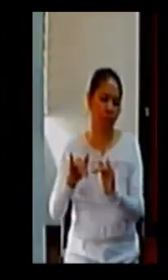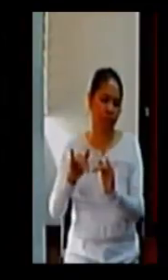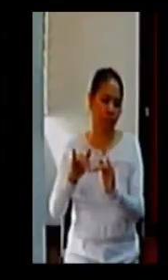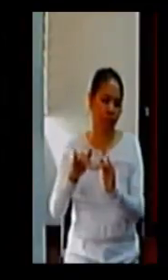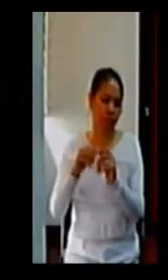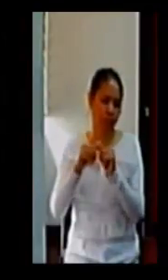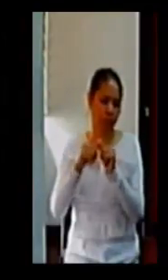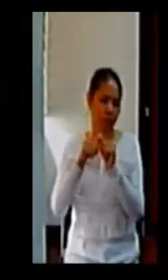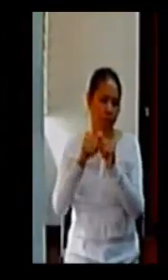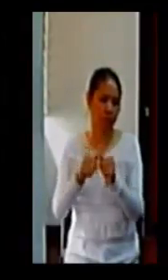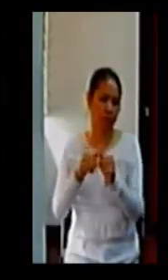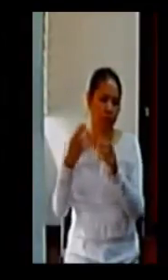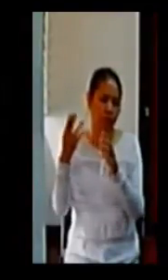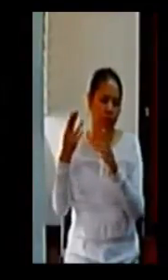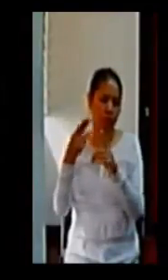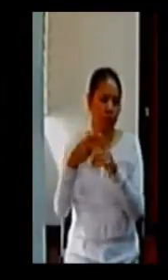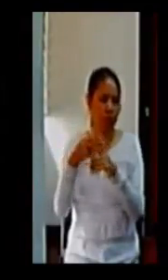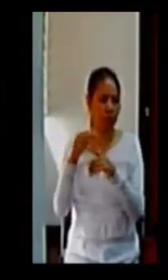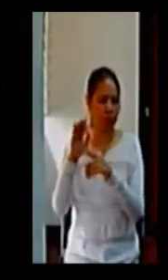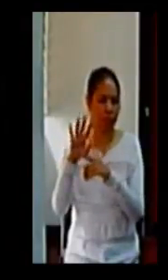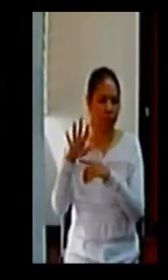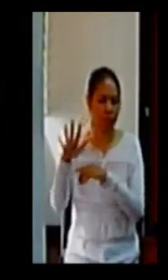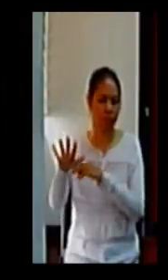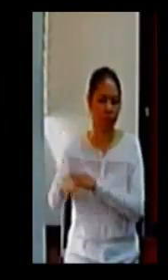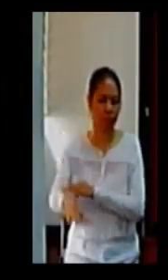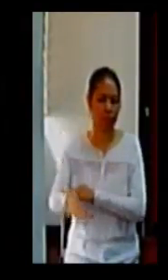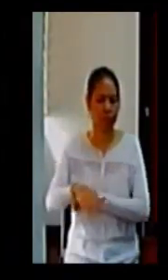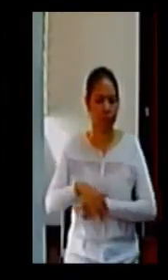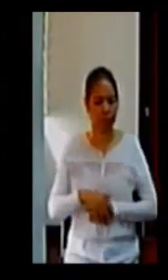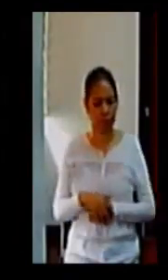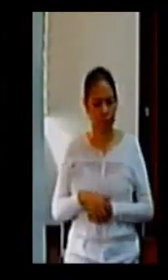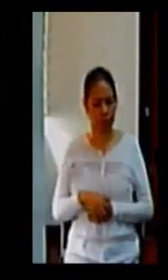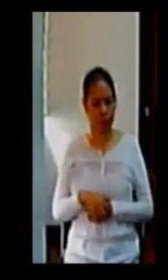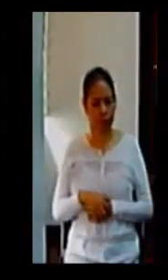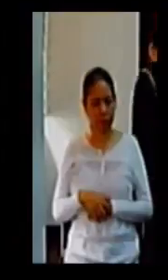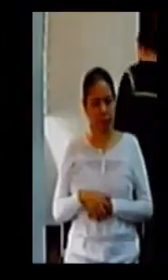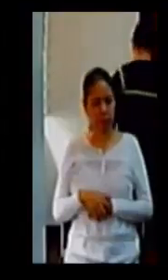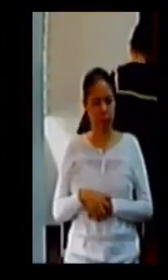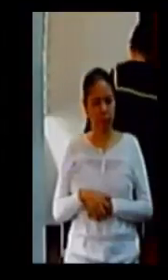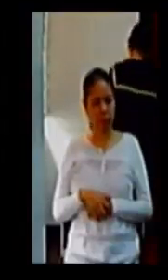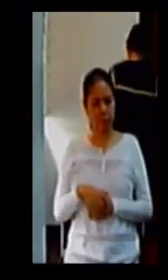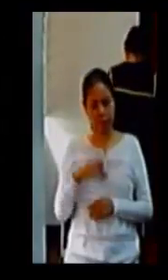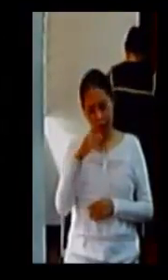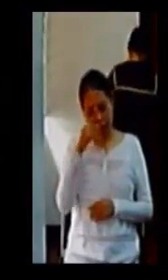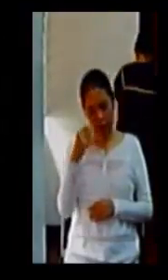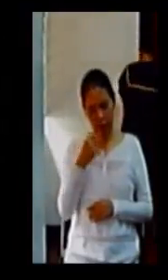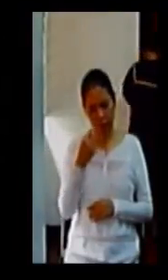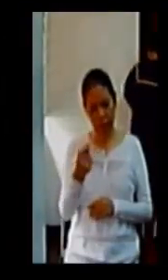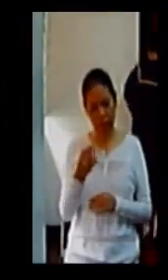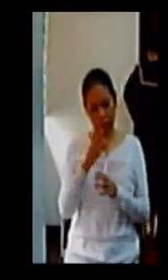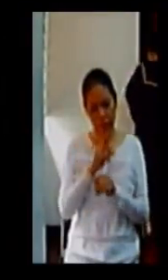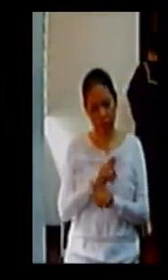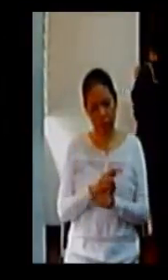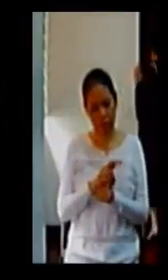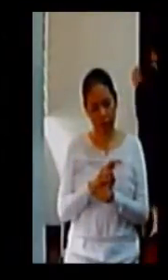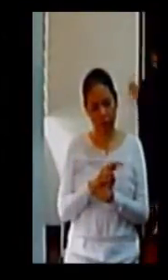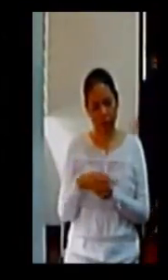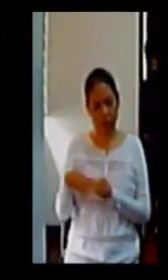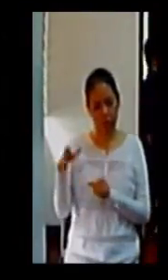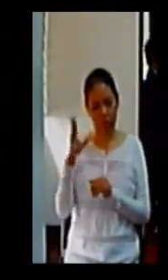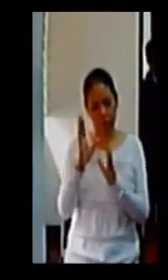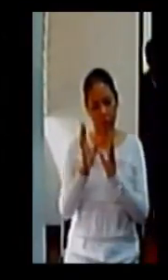tuloy-tuloy hanggang alas 5, ano po. Meron bang, kasi sabi din ninyo sa ritual ninyo, usually it's a community